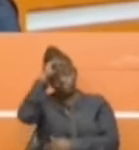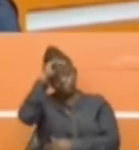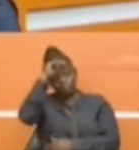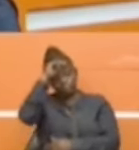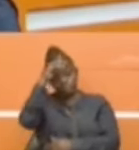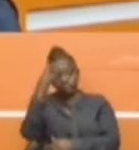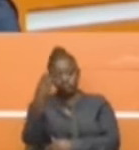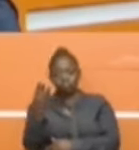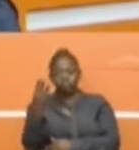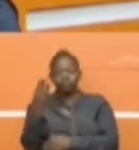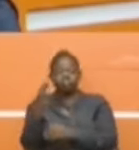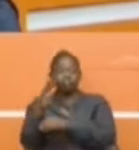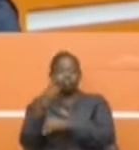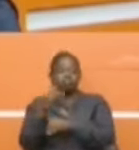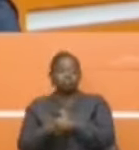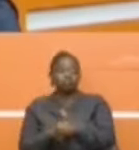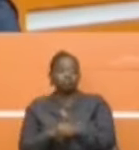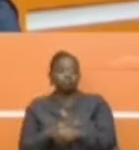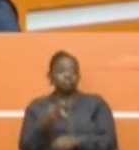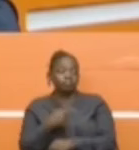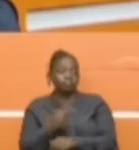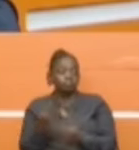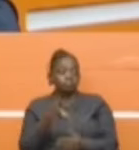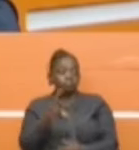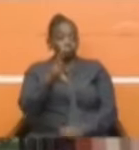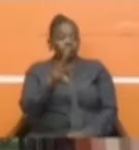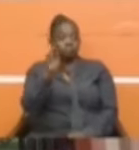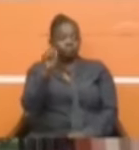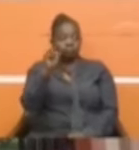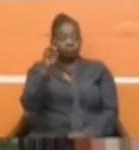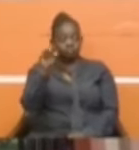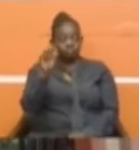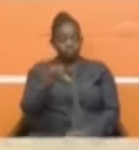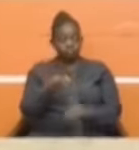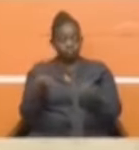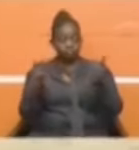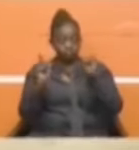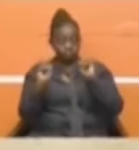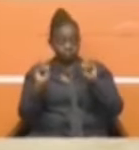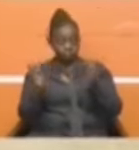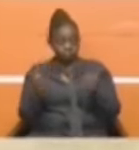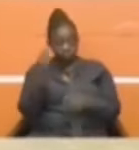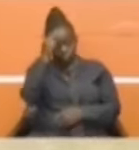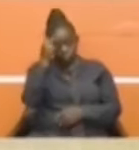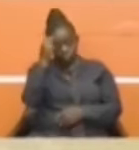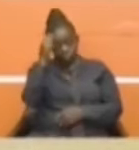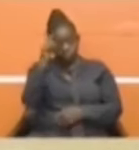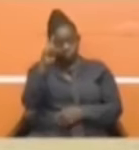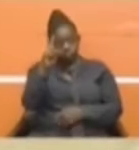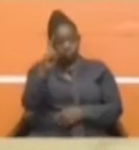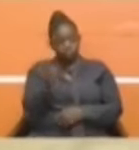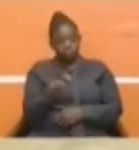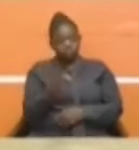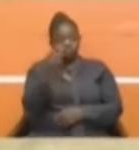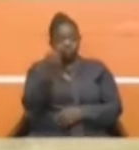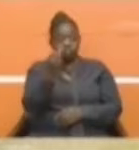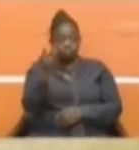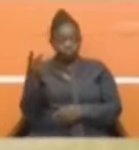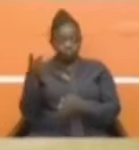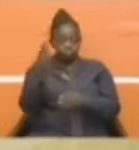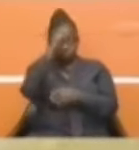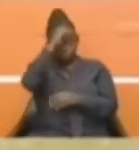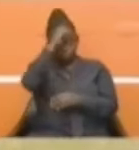ogw'ekkumi n'ena nga agabusitema university Abayizi 1046 babiri batikiddwa ku